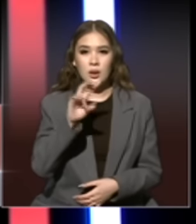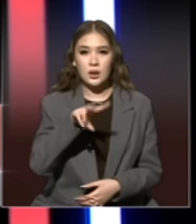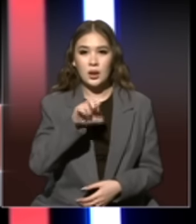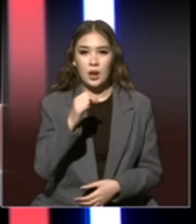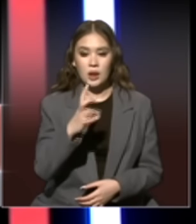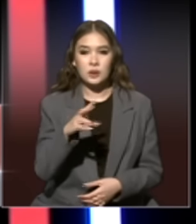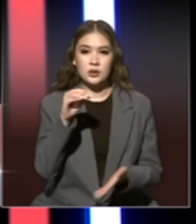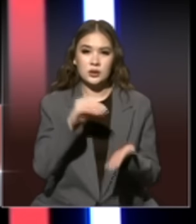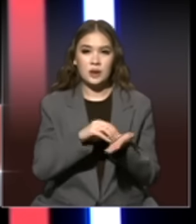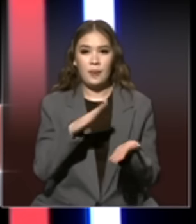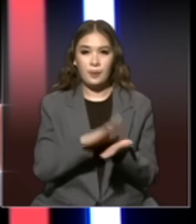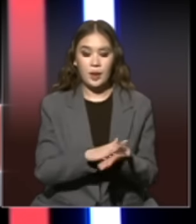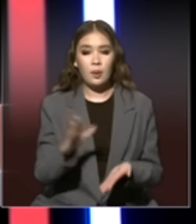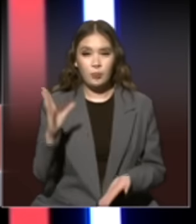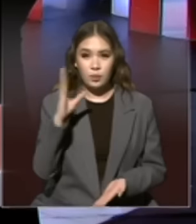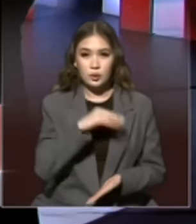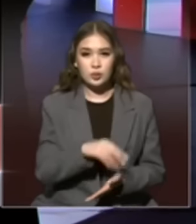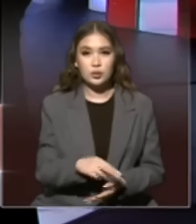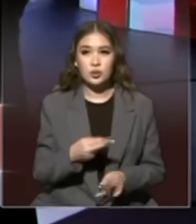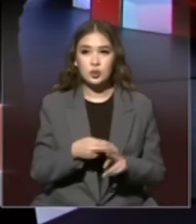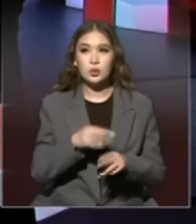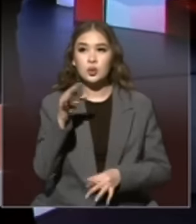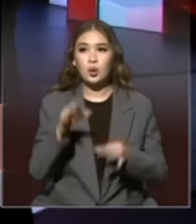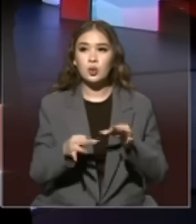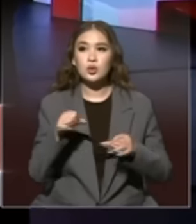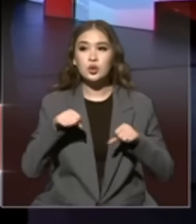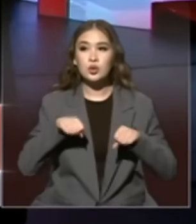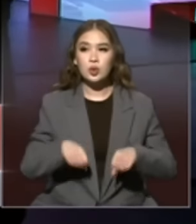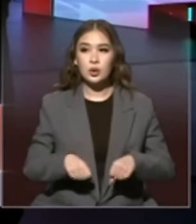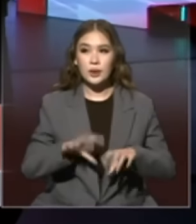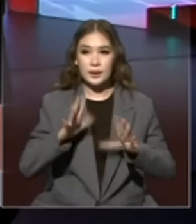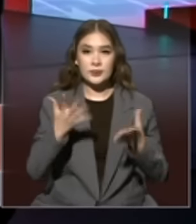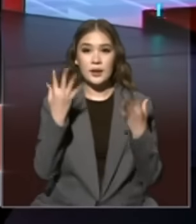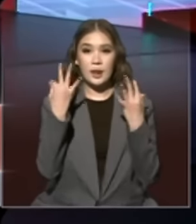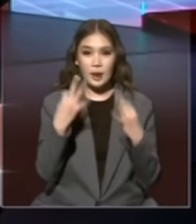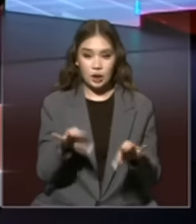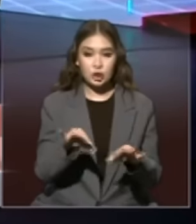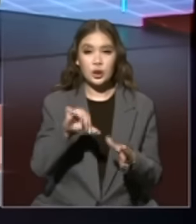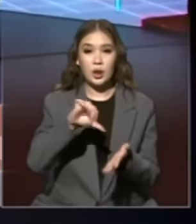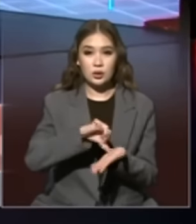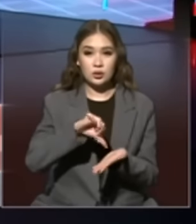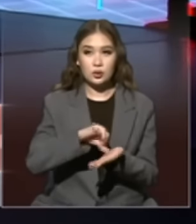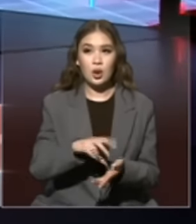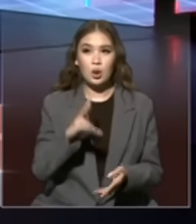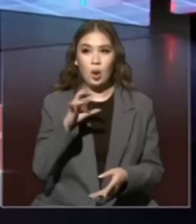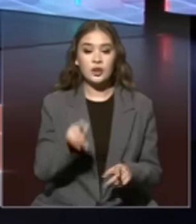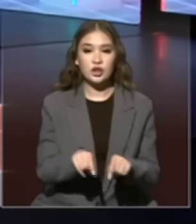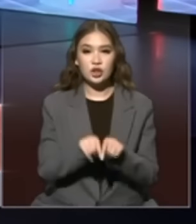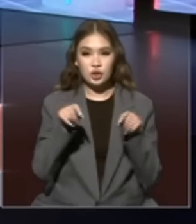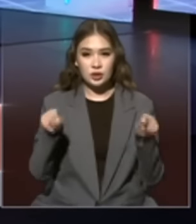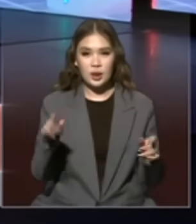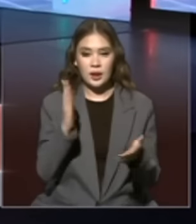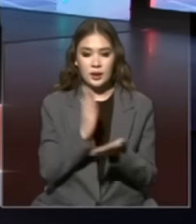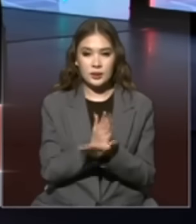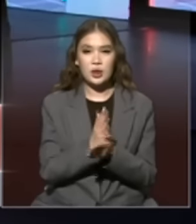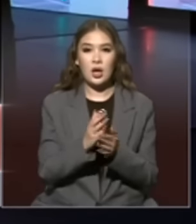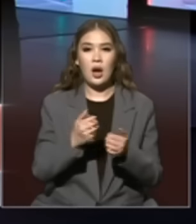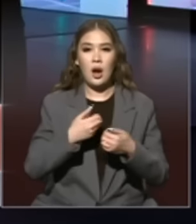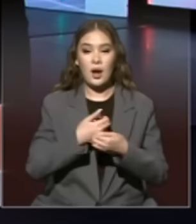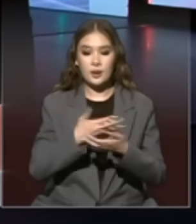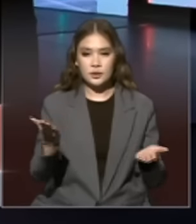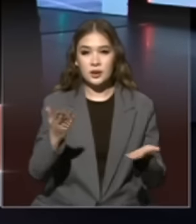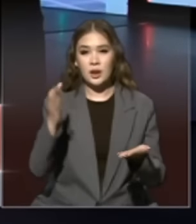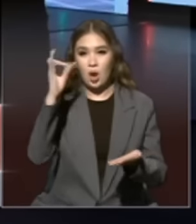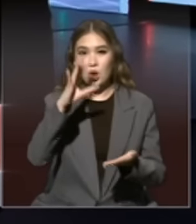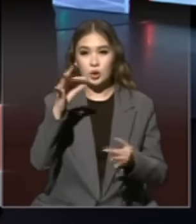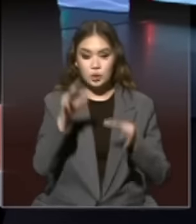ол конституциялық соттың құқығын, сот рұқсат берсе қатысуға болады. Бірақ ашық сот деген болады, жабық сот деген болады.